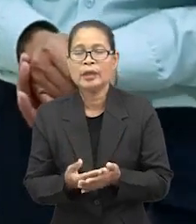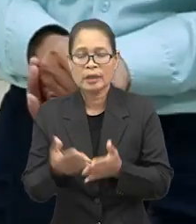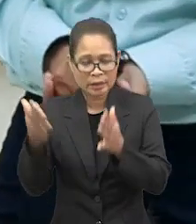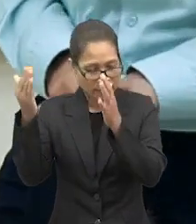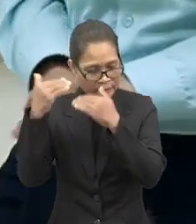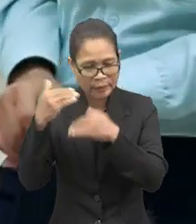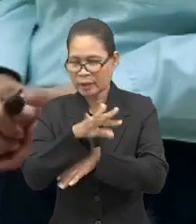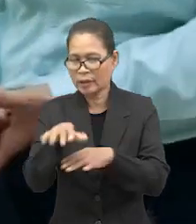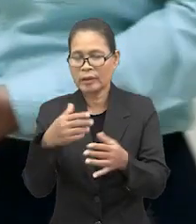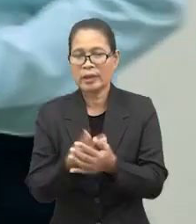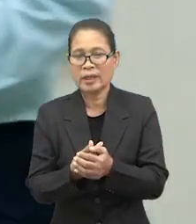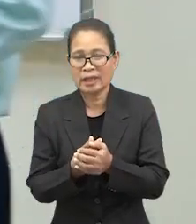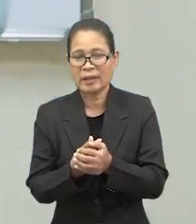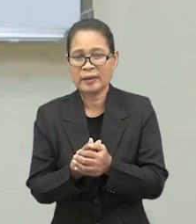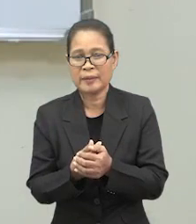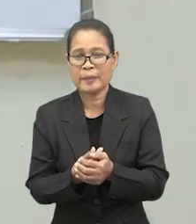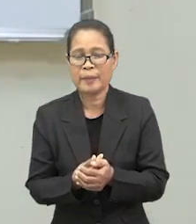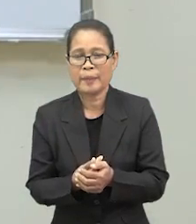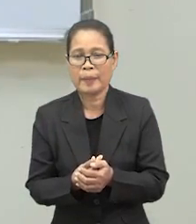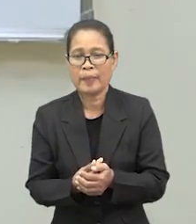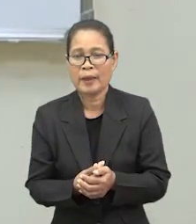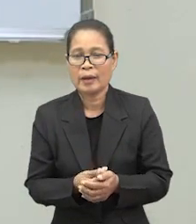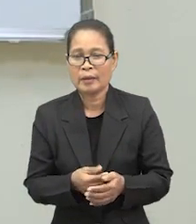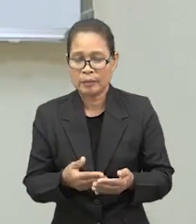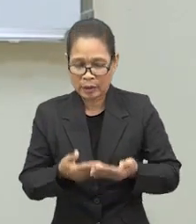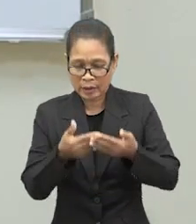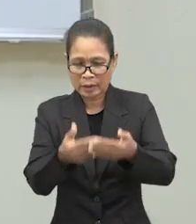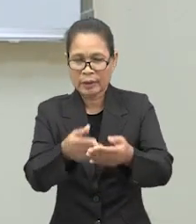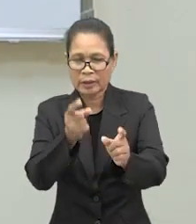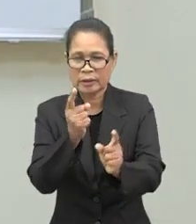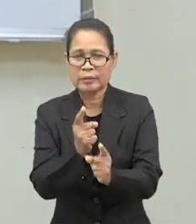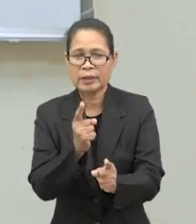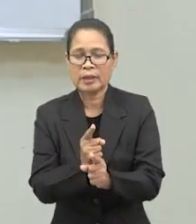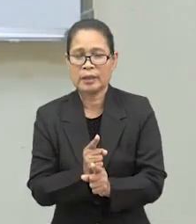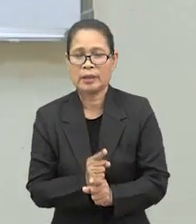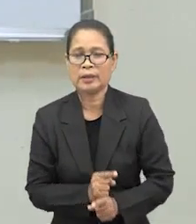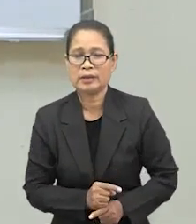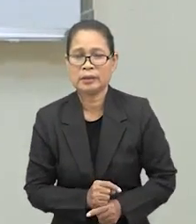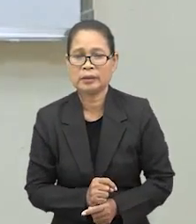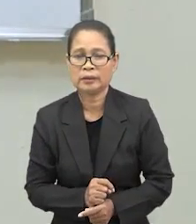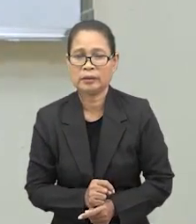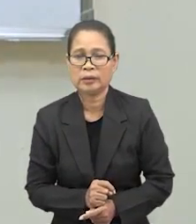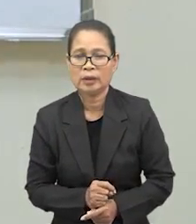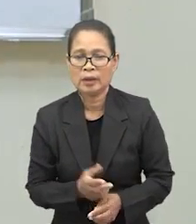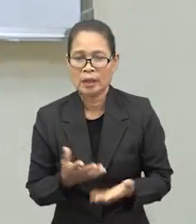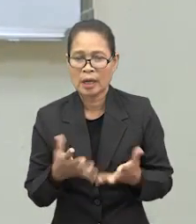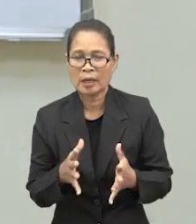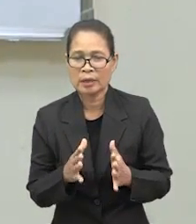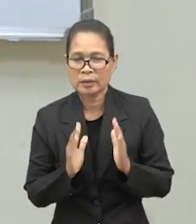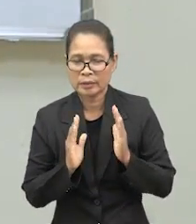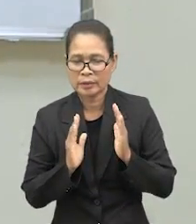cha ọc con nhà cứu sân khâm tha con từng ọc ní bóng cát ban trầm trữ